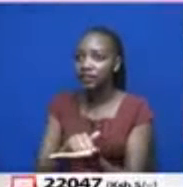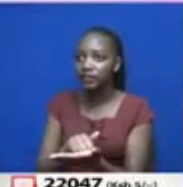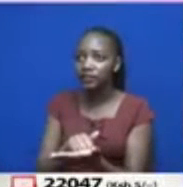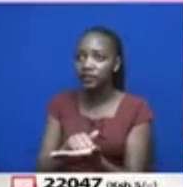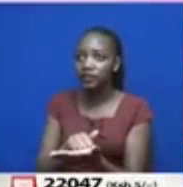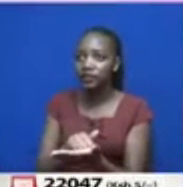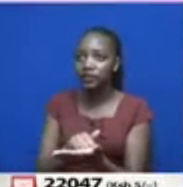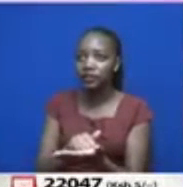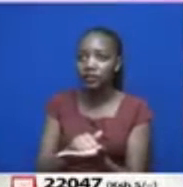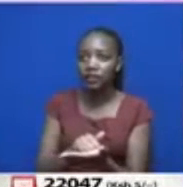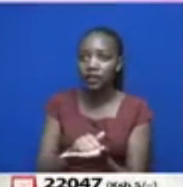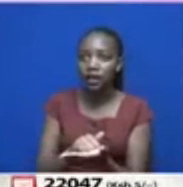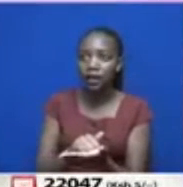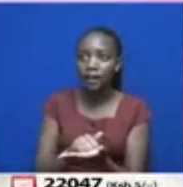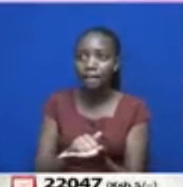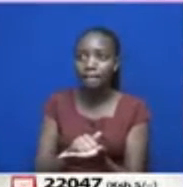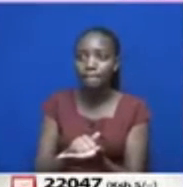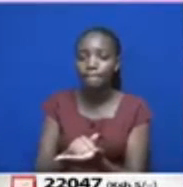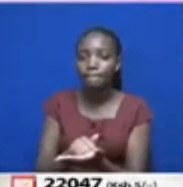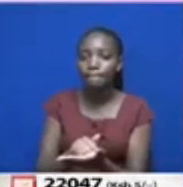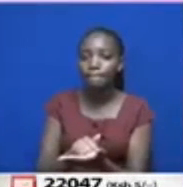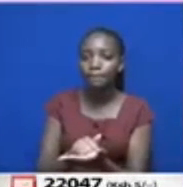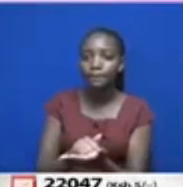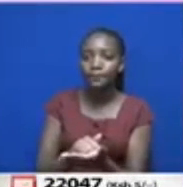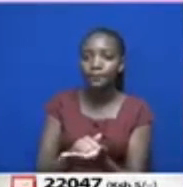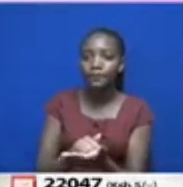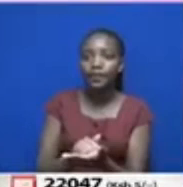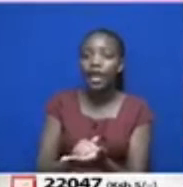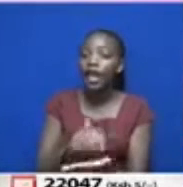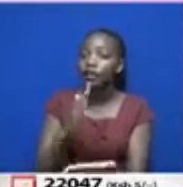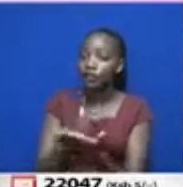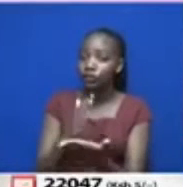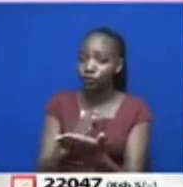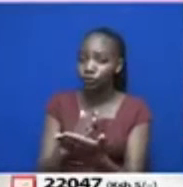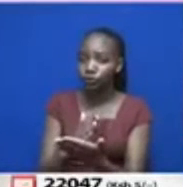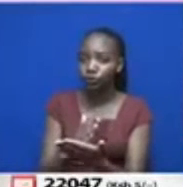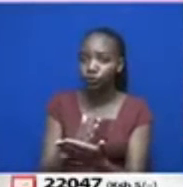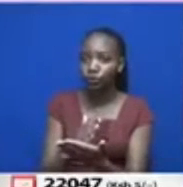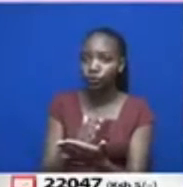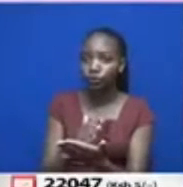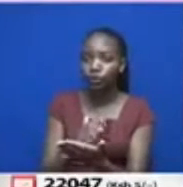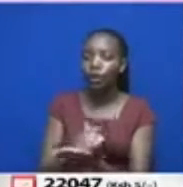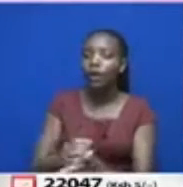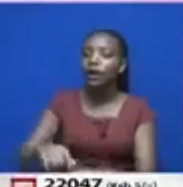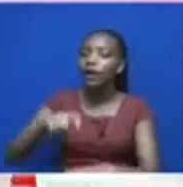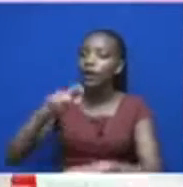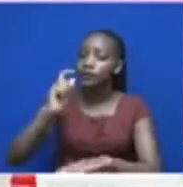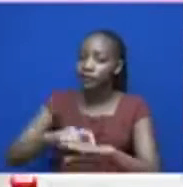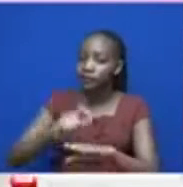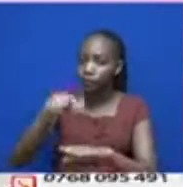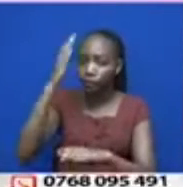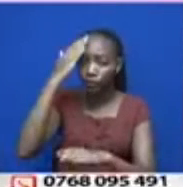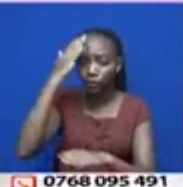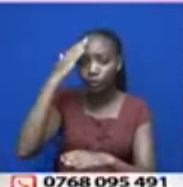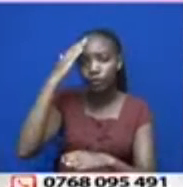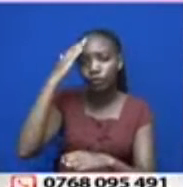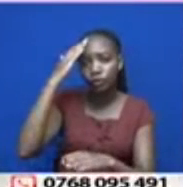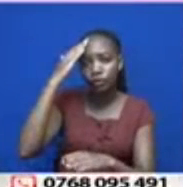mchakato wetu wa kidiplomasia ipo thabiti. Kwa sababu jinsi utakavyogundua ni